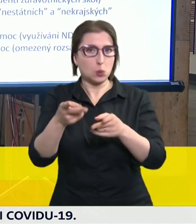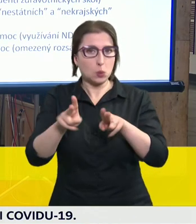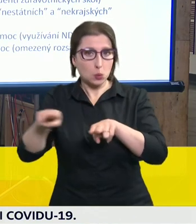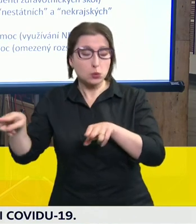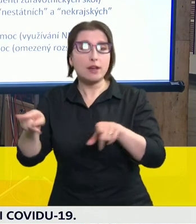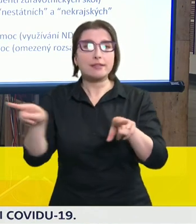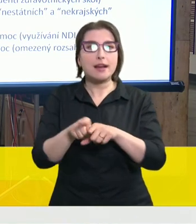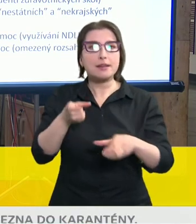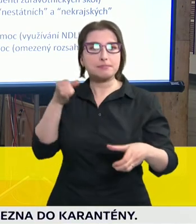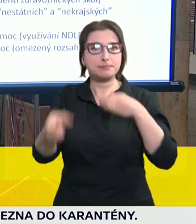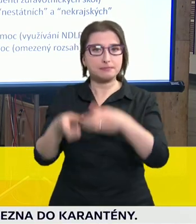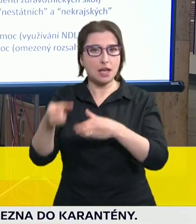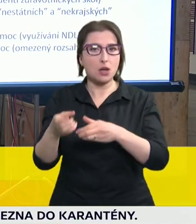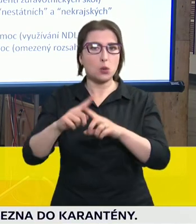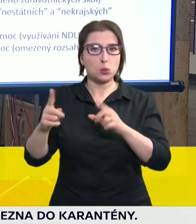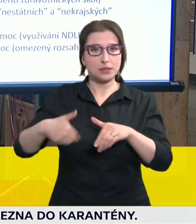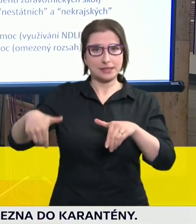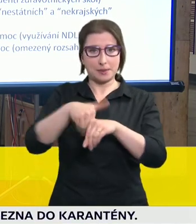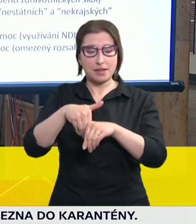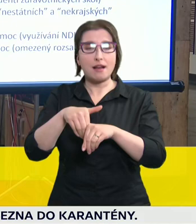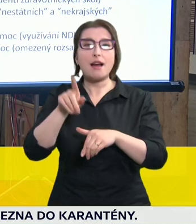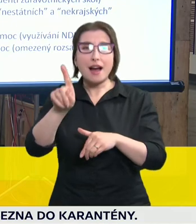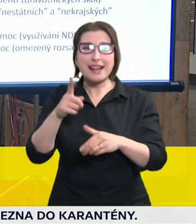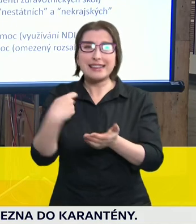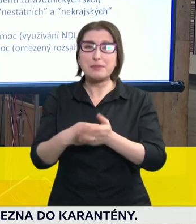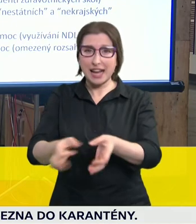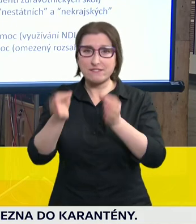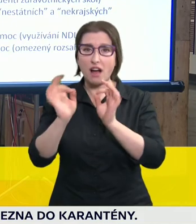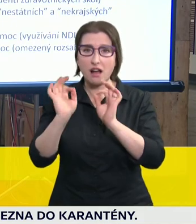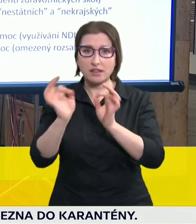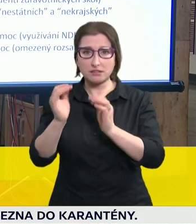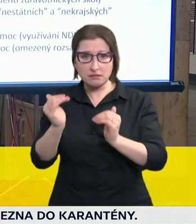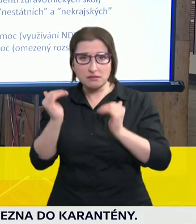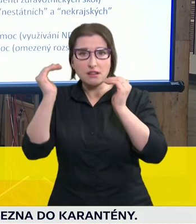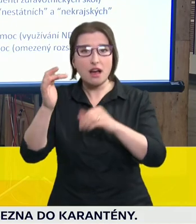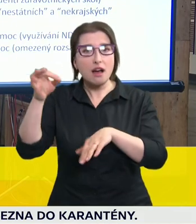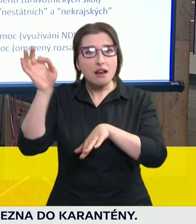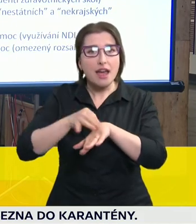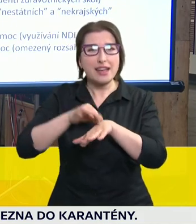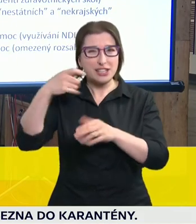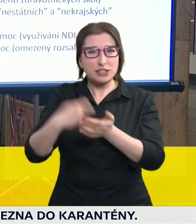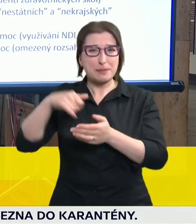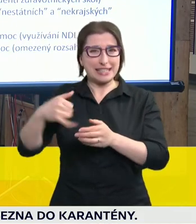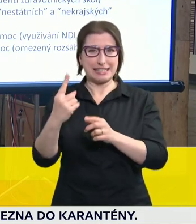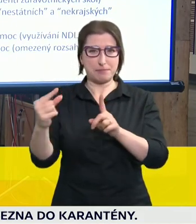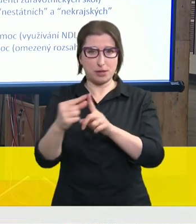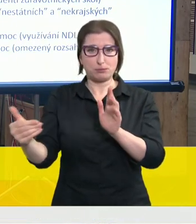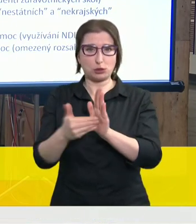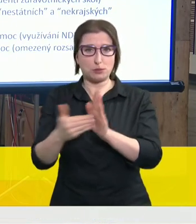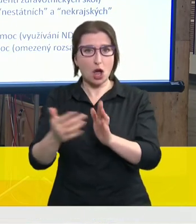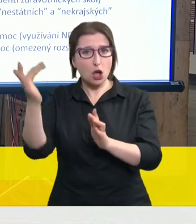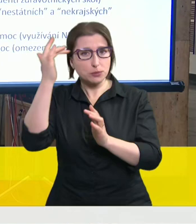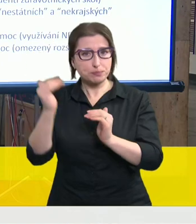do nemocnic, bohužel nikoli v toho kvalifikovaného, který by nám pomohl v těch intenzivních péčích, ale personálu, který z